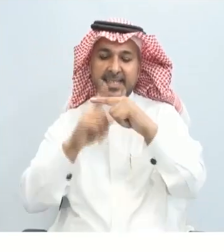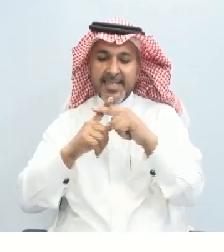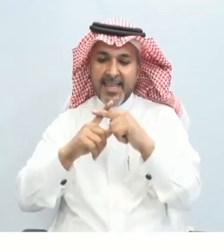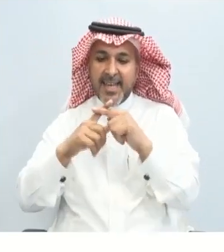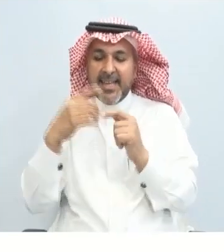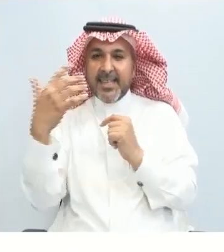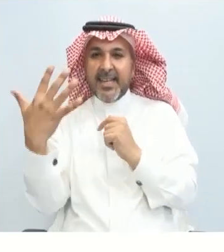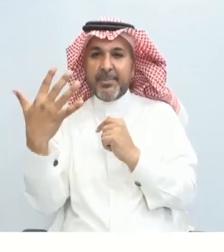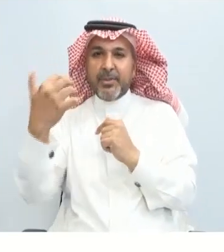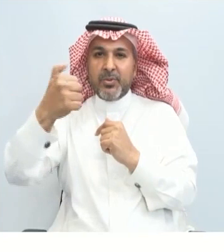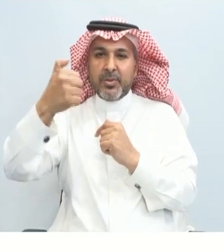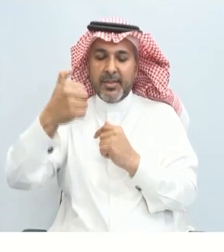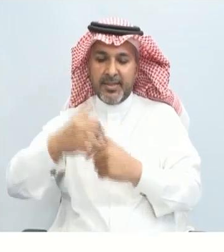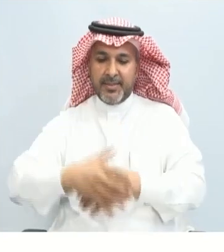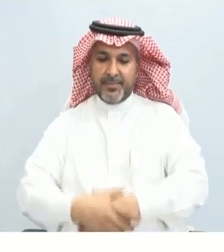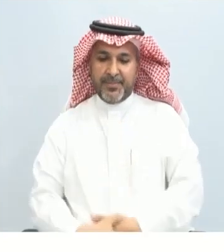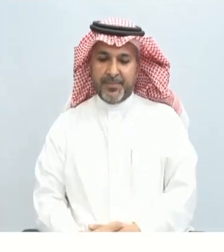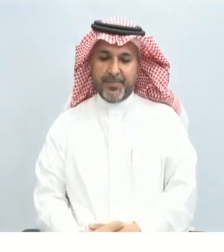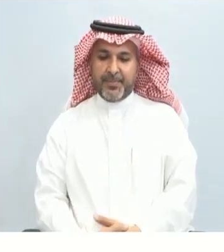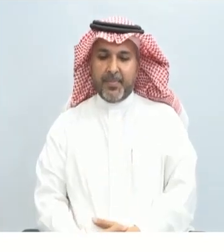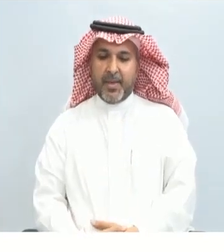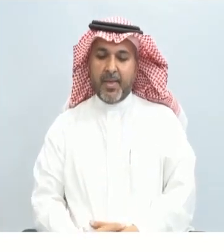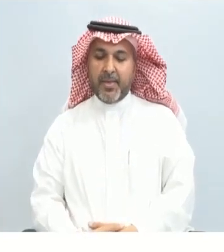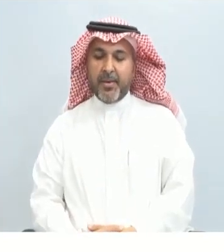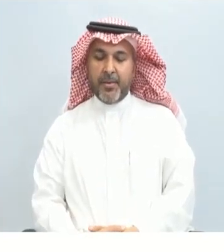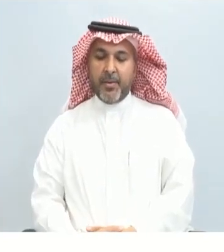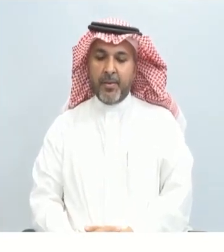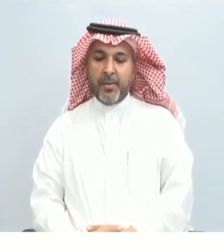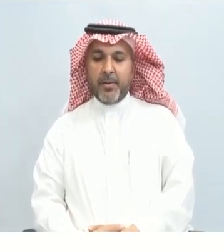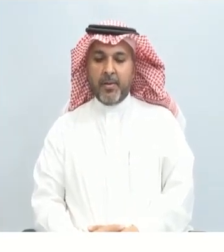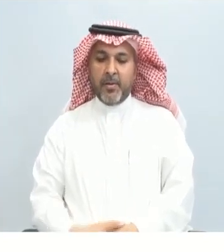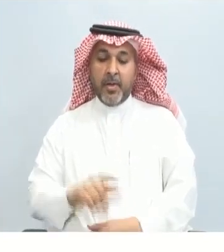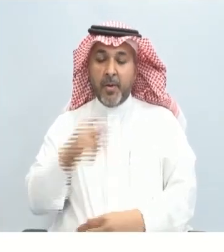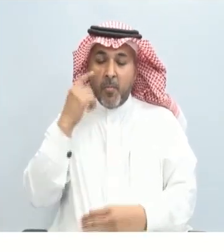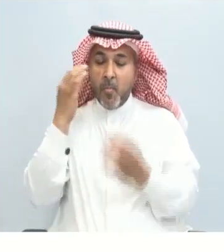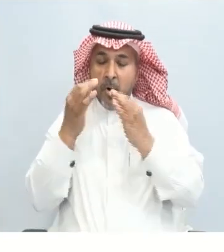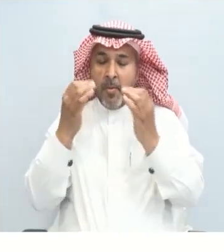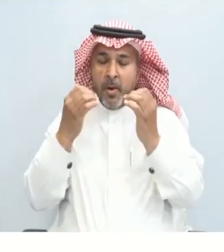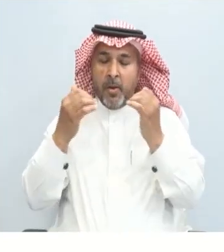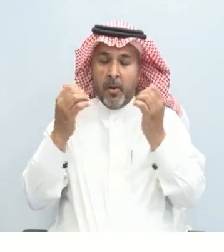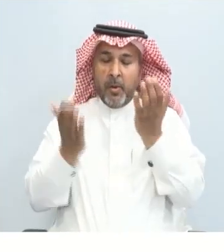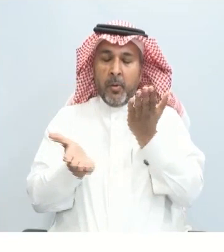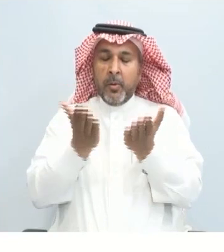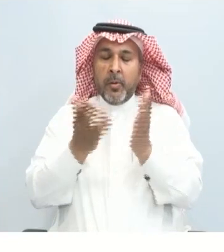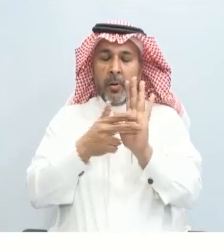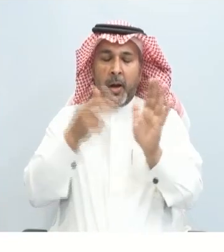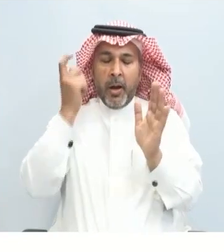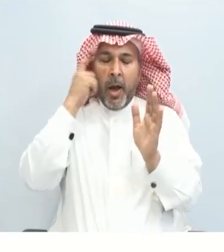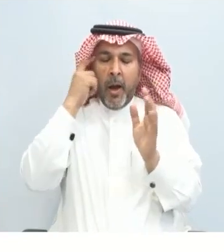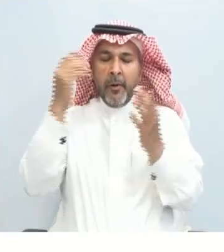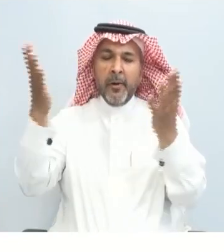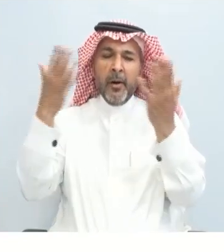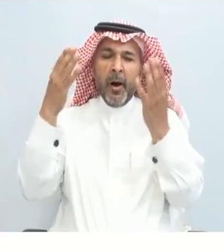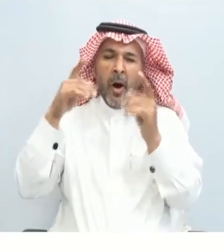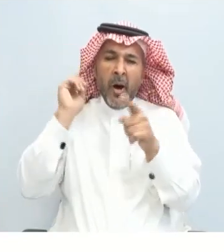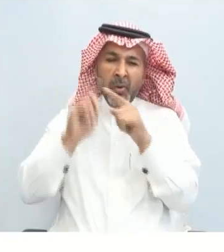وجميع المسلمين والعالمين ان معرفه المعادله السابقه تمكنك من ايجاد المسافه التي يقطعها الاعصار بالميل